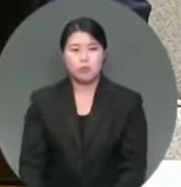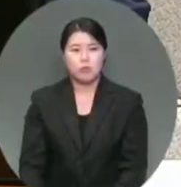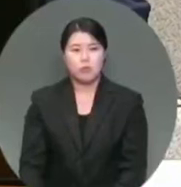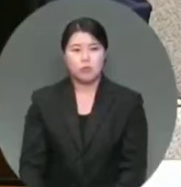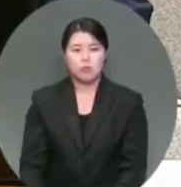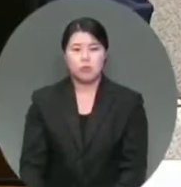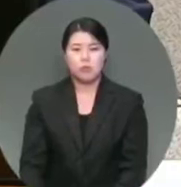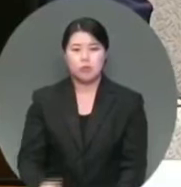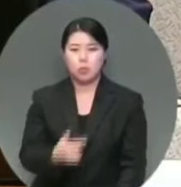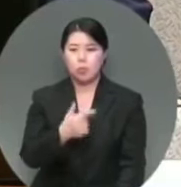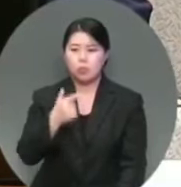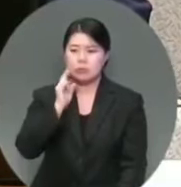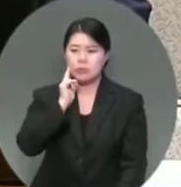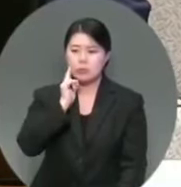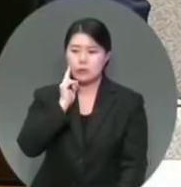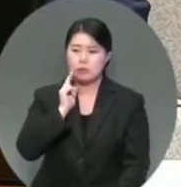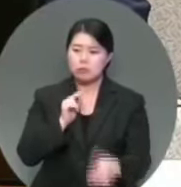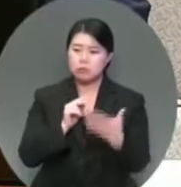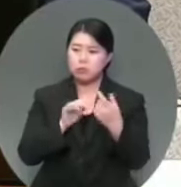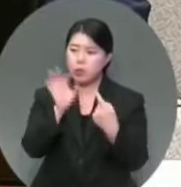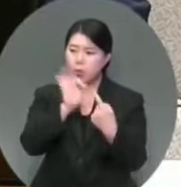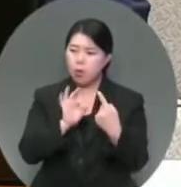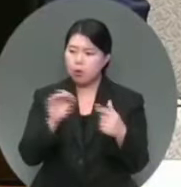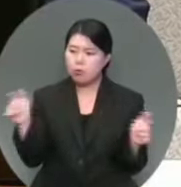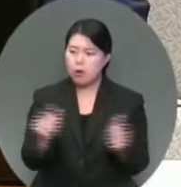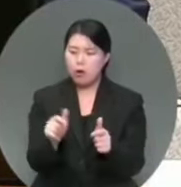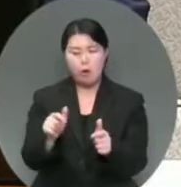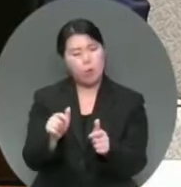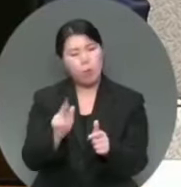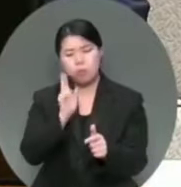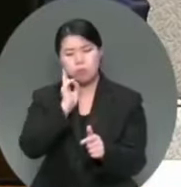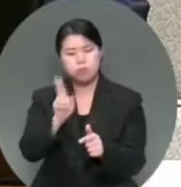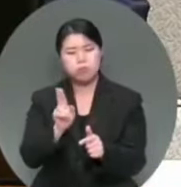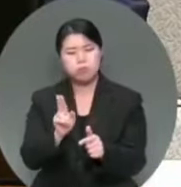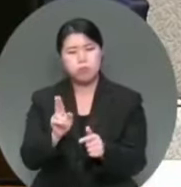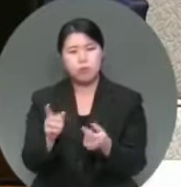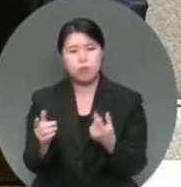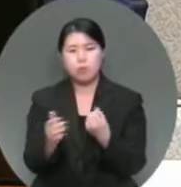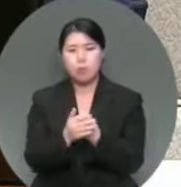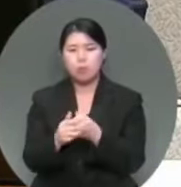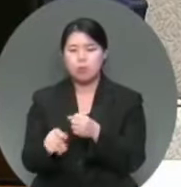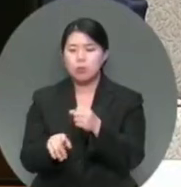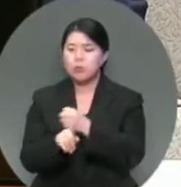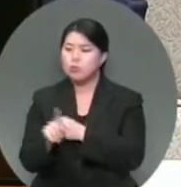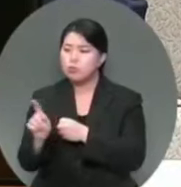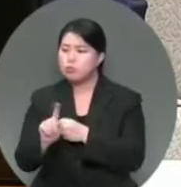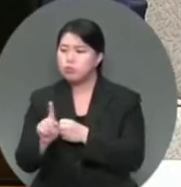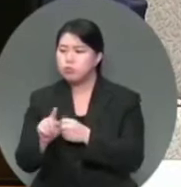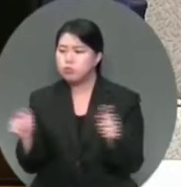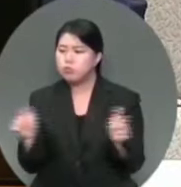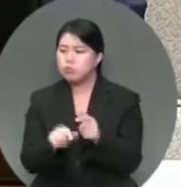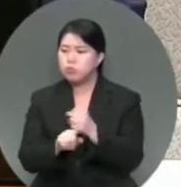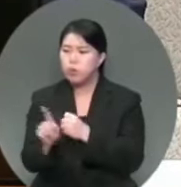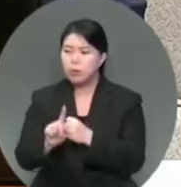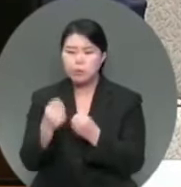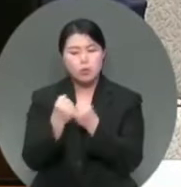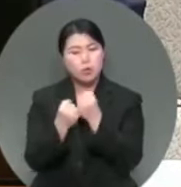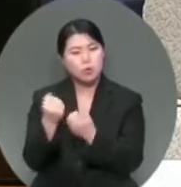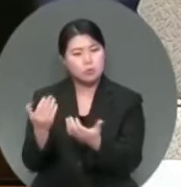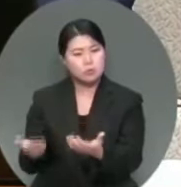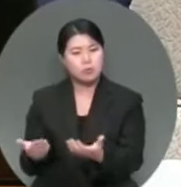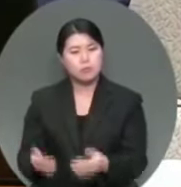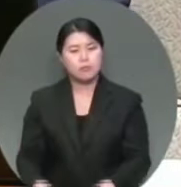많은 그 액수라서 이거에 대한 혹시 이유가 무엇인지 혹시 좀 설명해 주실 수